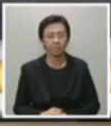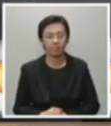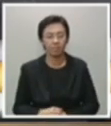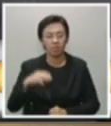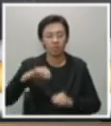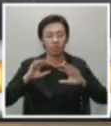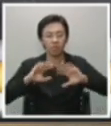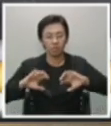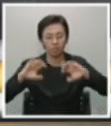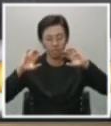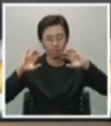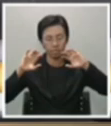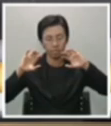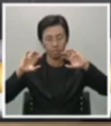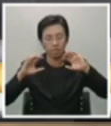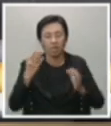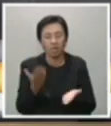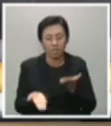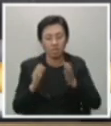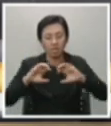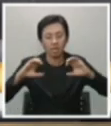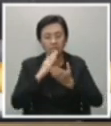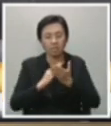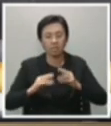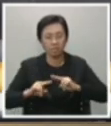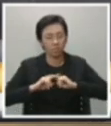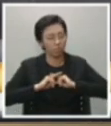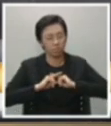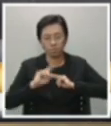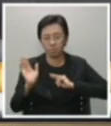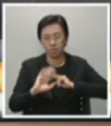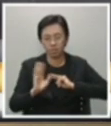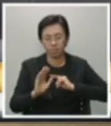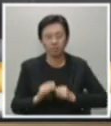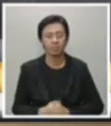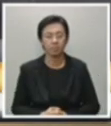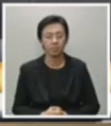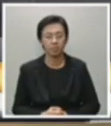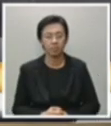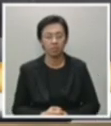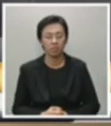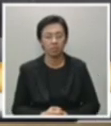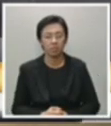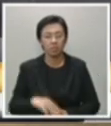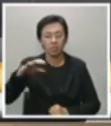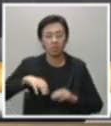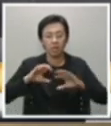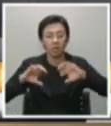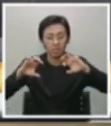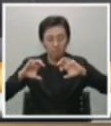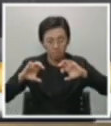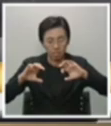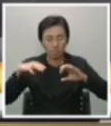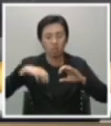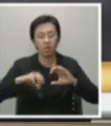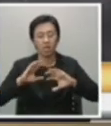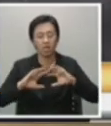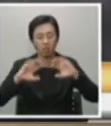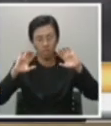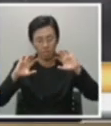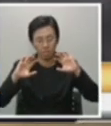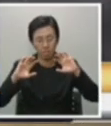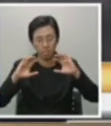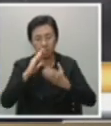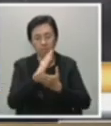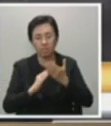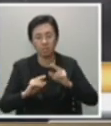ของรัฐหรือรัฐวิสาหกิจเป็นพิเศษนอกเหนือไปจากที่หน่วยงานราชการหน่วยงานของรัฐหรือรัฐวิ